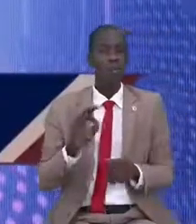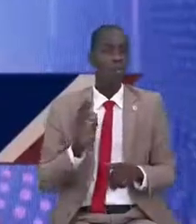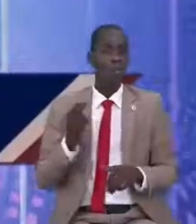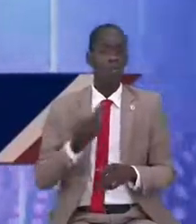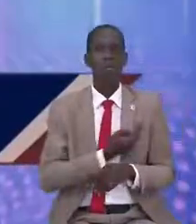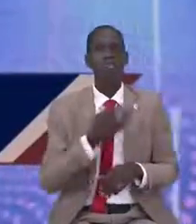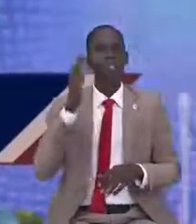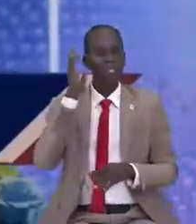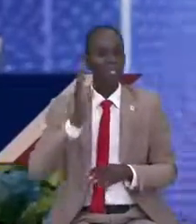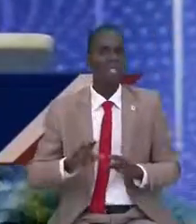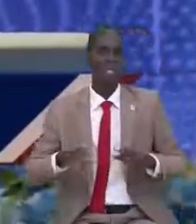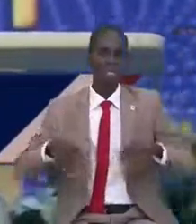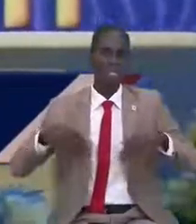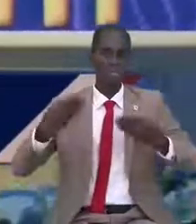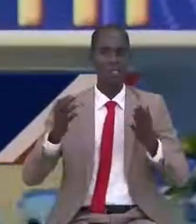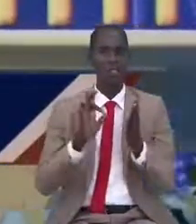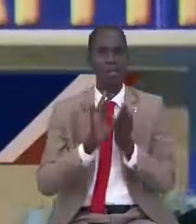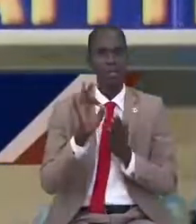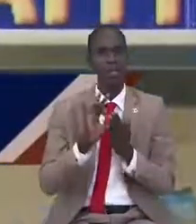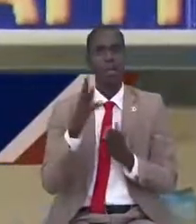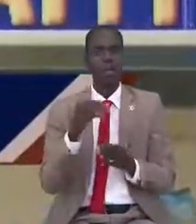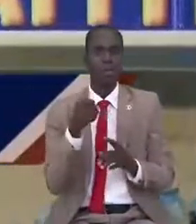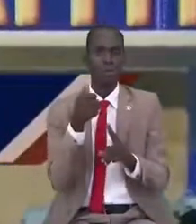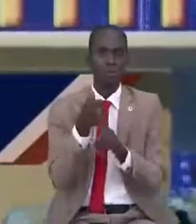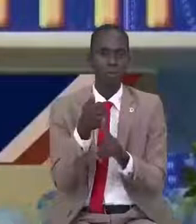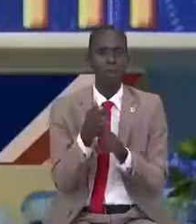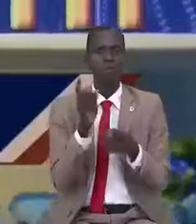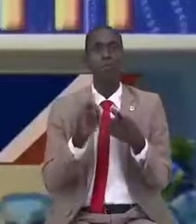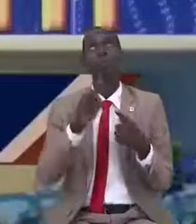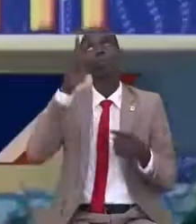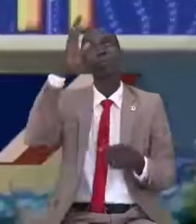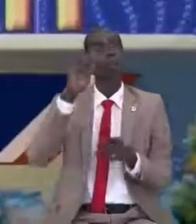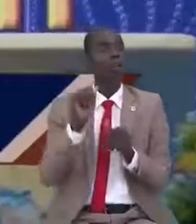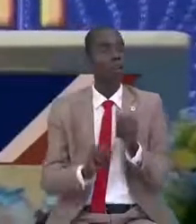rendra compte à Dieu pour lui-même.